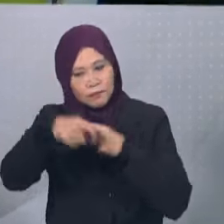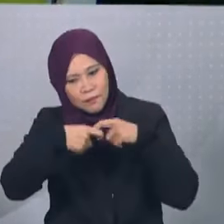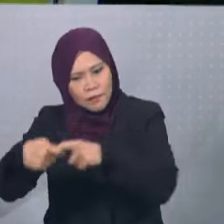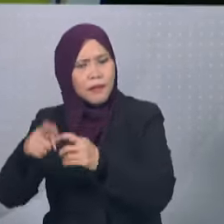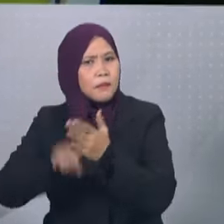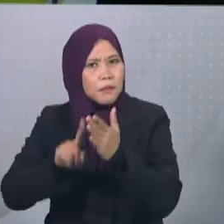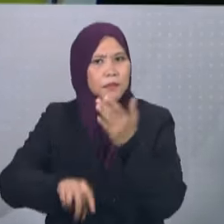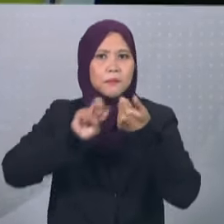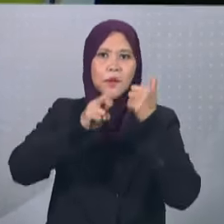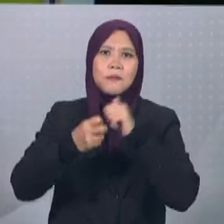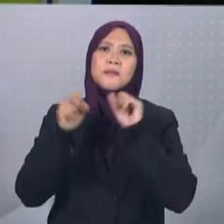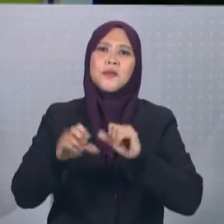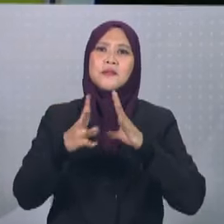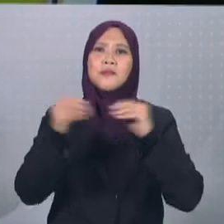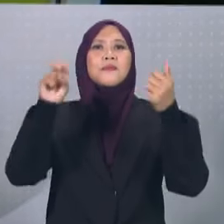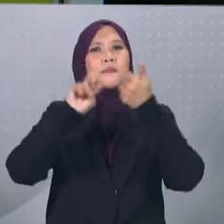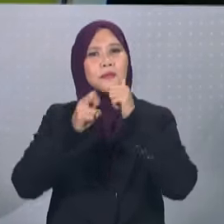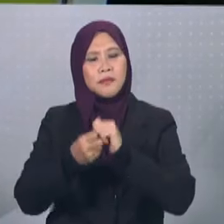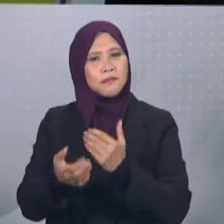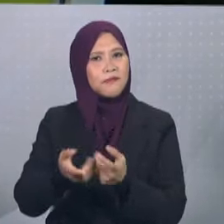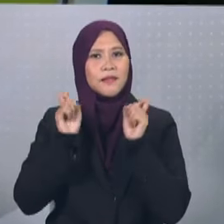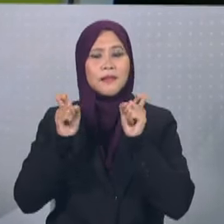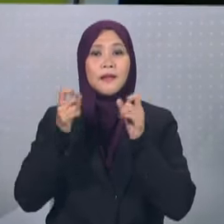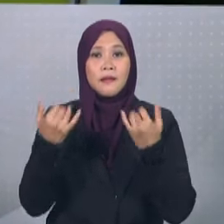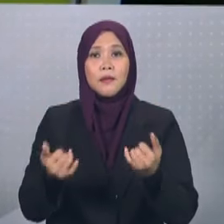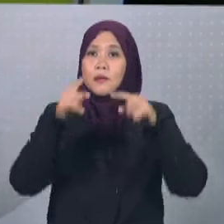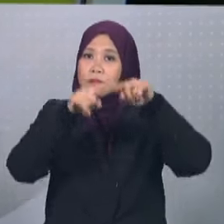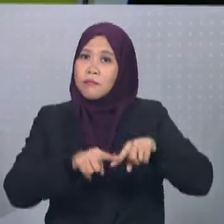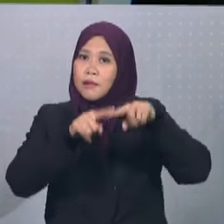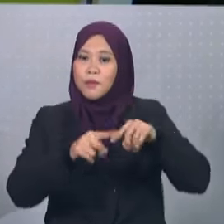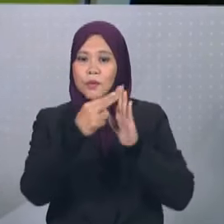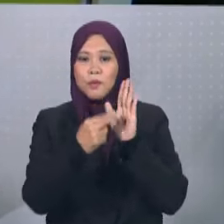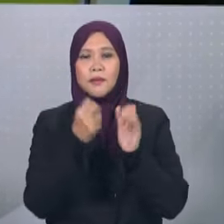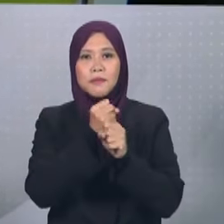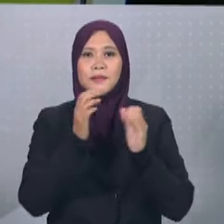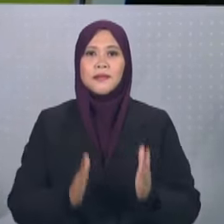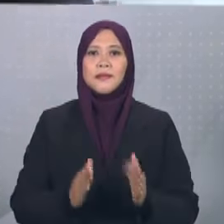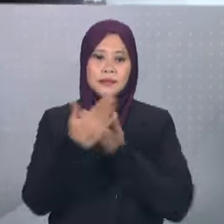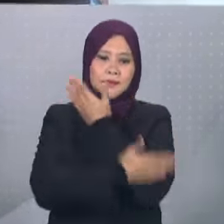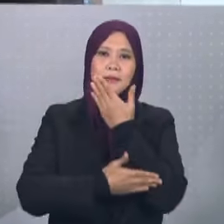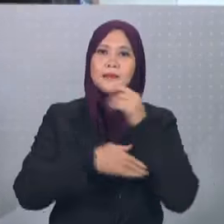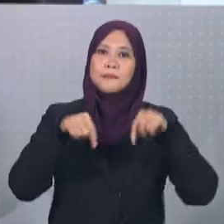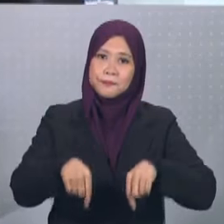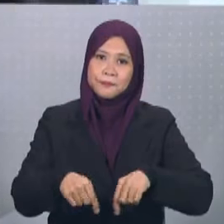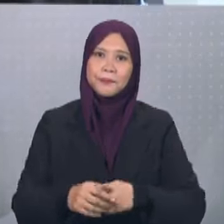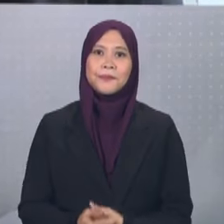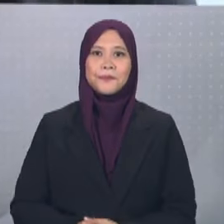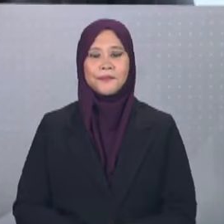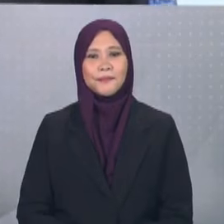sebarang masalah supaya dapat diselesaikan. Sebarang rundingan tertakluk kepada undang-undang pekerja di negara ini.